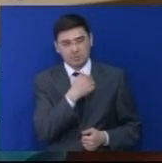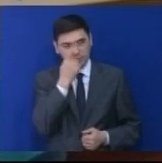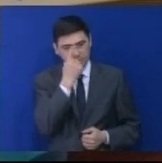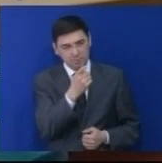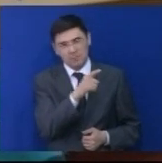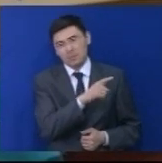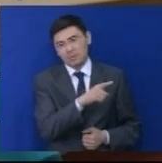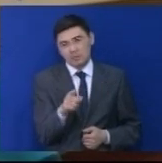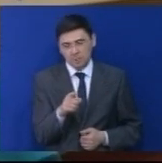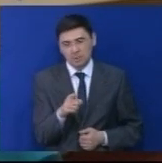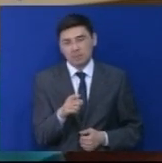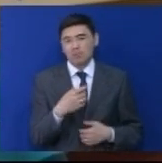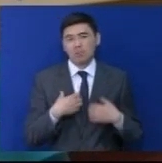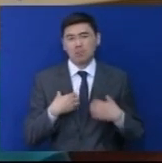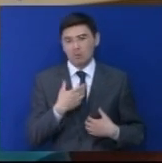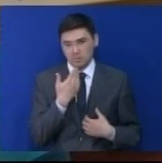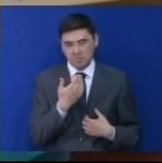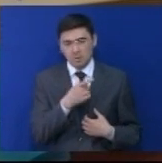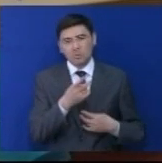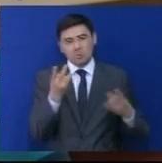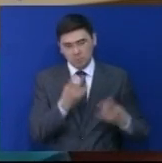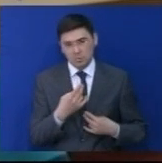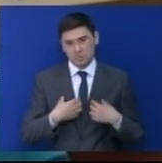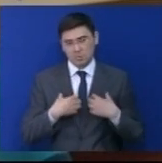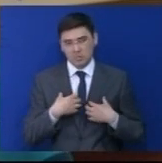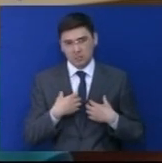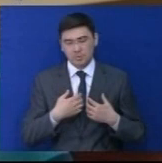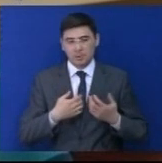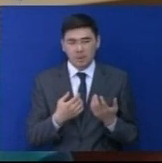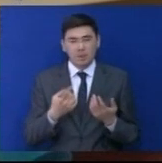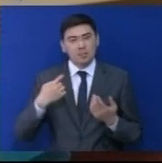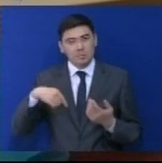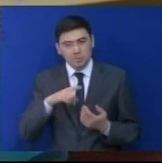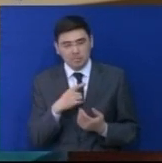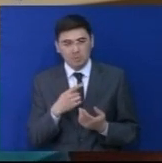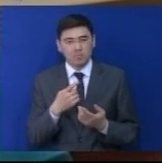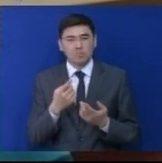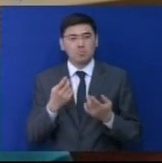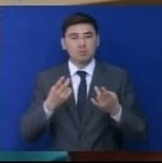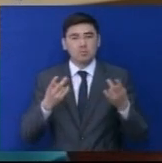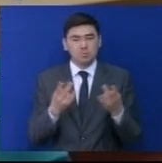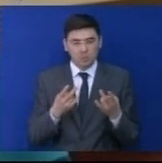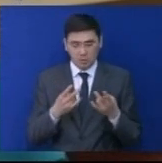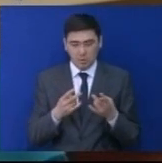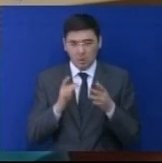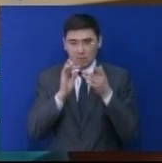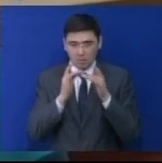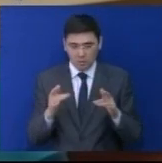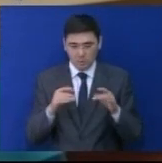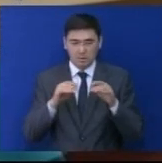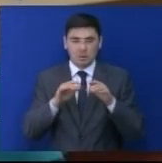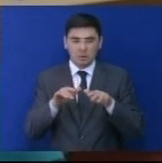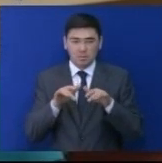бывают переполнены. Мы просим школы, чтобы они приняли этого ребенка, но в этом году такого не может быть, потому